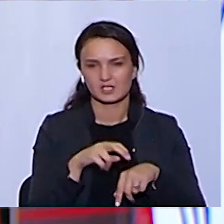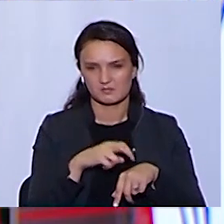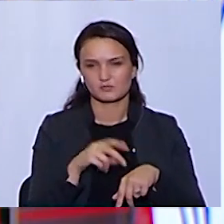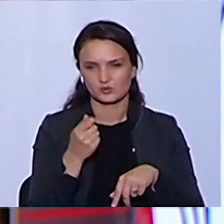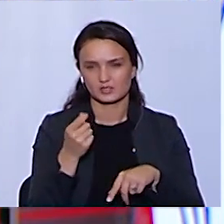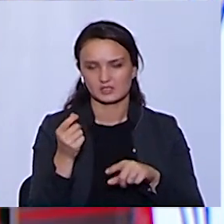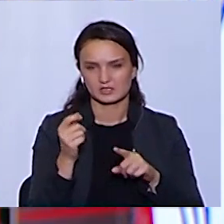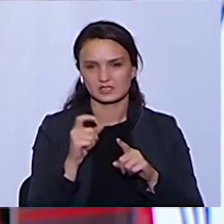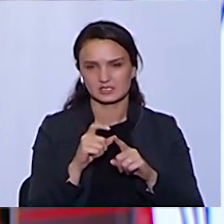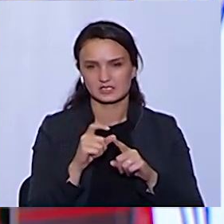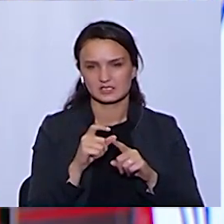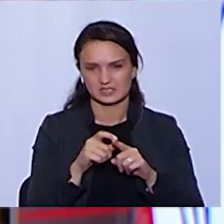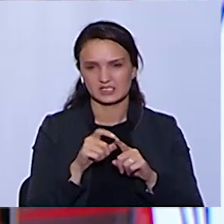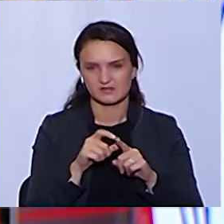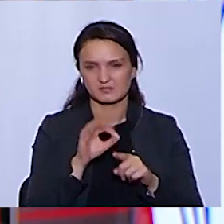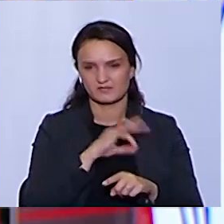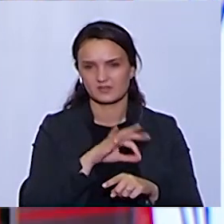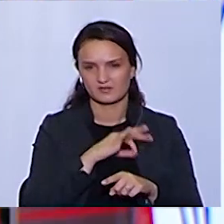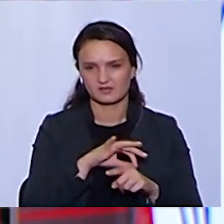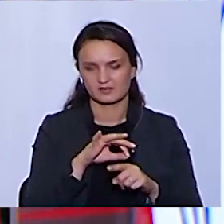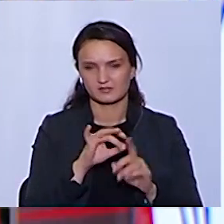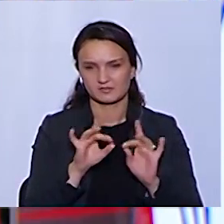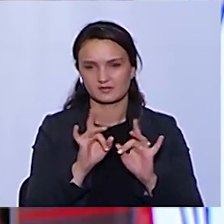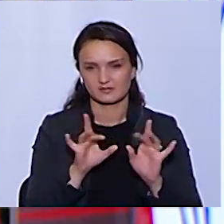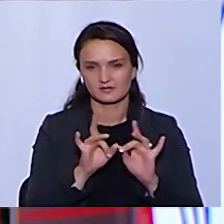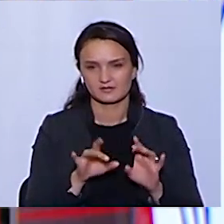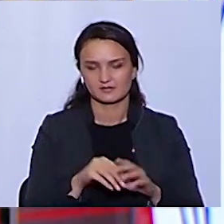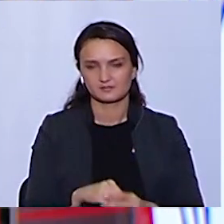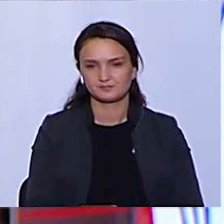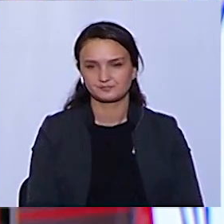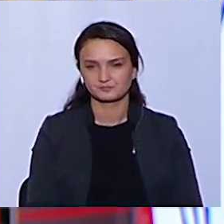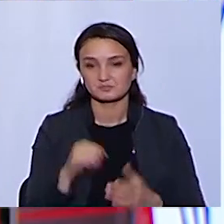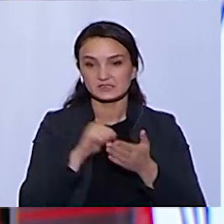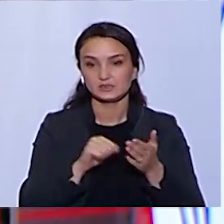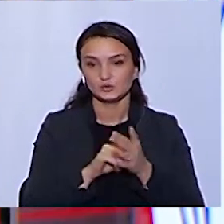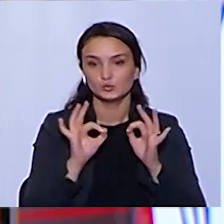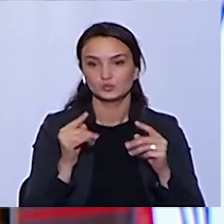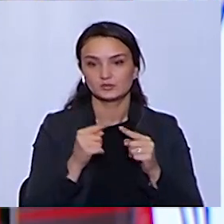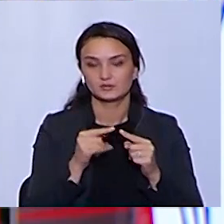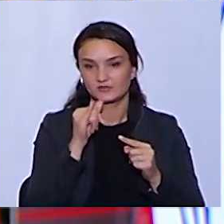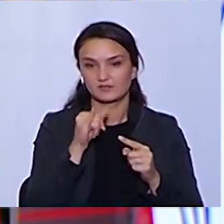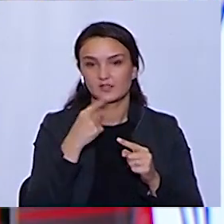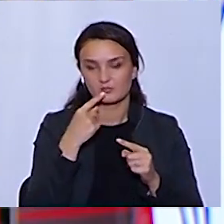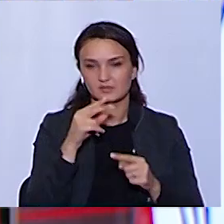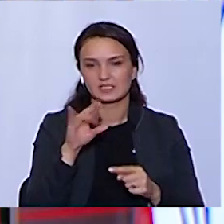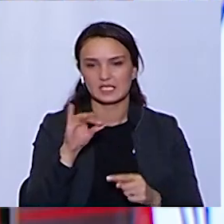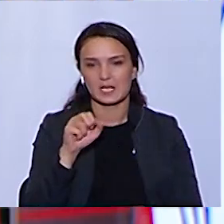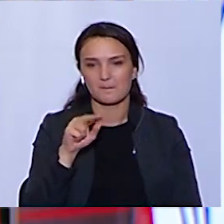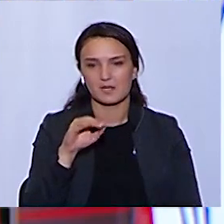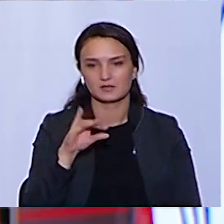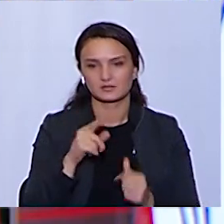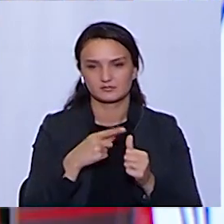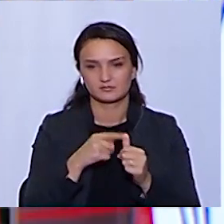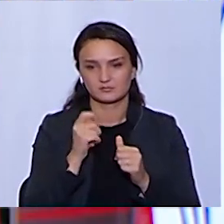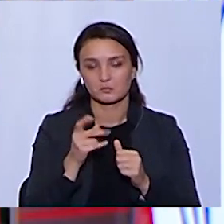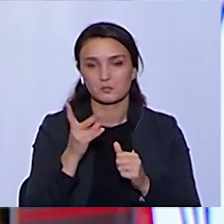ცოტა ეს ხმარობთ ის ერთერმის, რომ თავი დავიძვინოთ, უბრალოდ ვერ ვახერხებთ დავადგინოთ მიზეზი, ამიტომ იდიოპათიურს ვეძახით ხოლმე. თუმცა